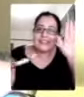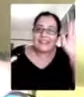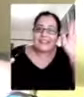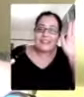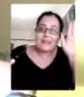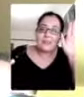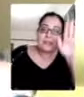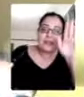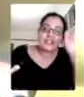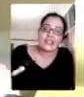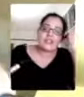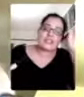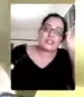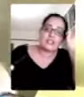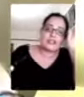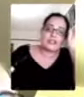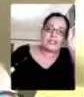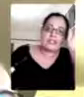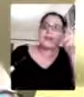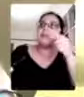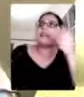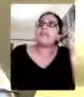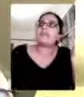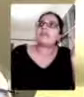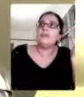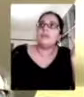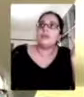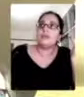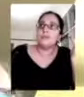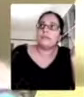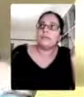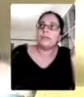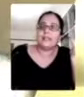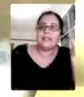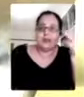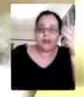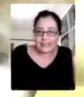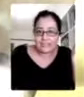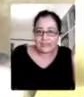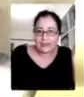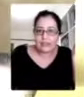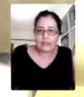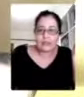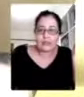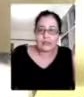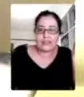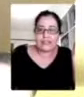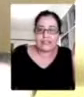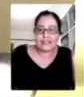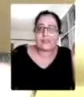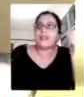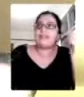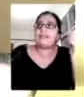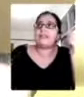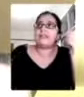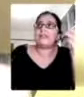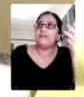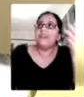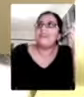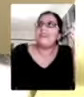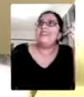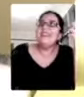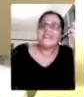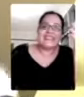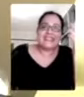Yani bir başka yerde çalışıyorsa ben bir kere patronumu kovdum. O derece öyle söyleyeyim size. Sonra